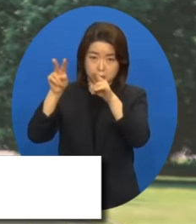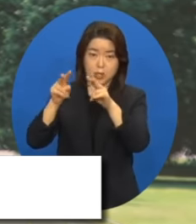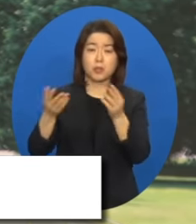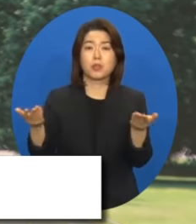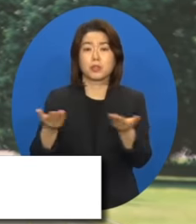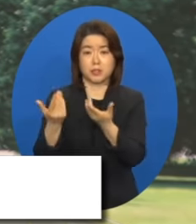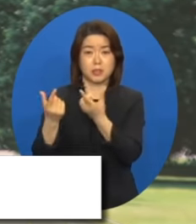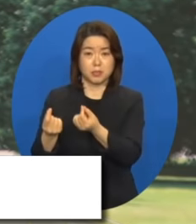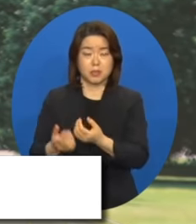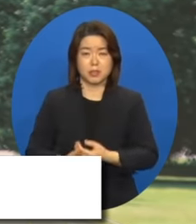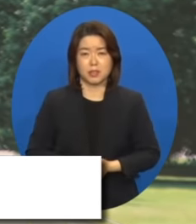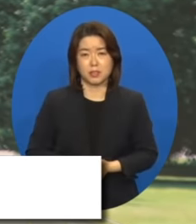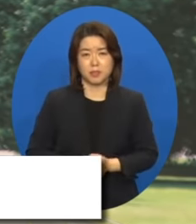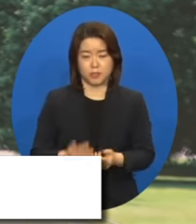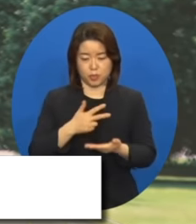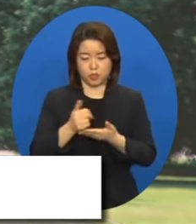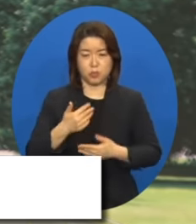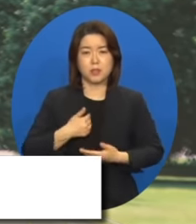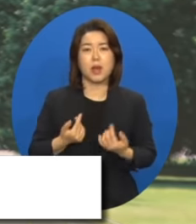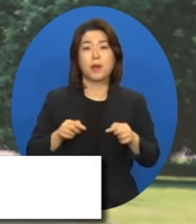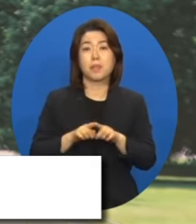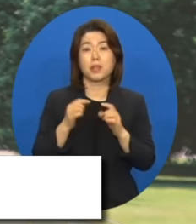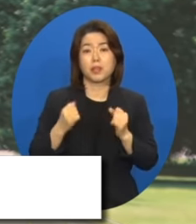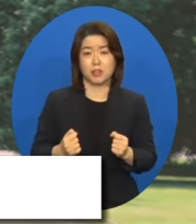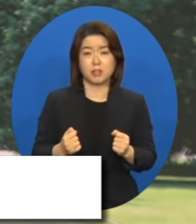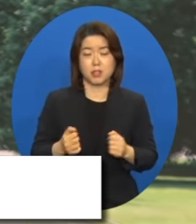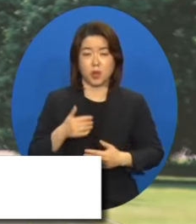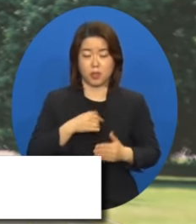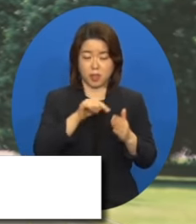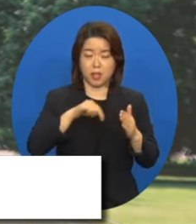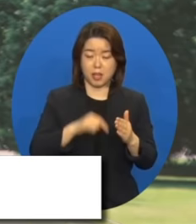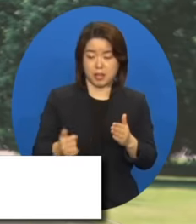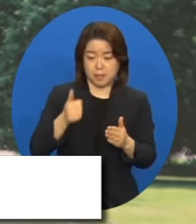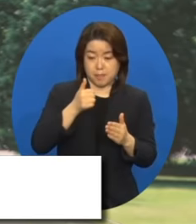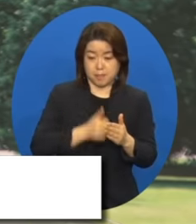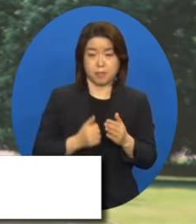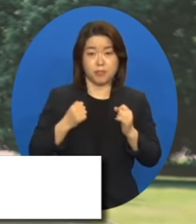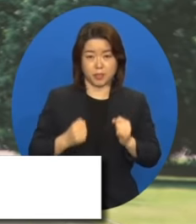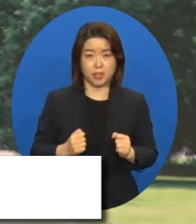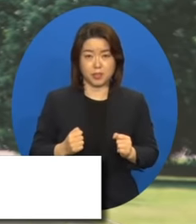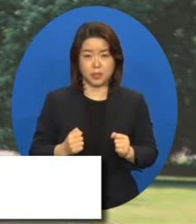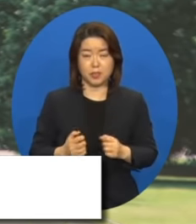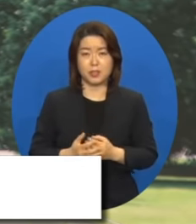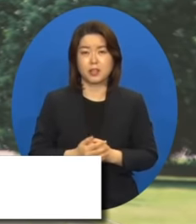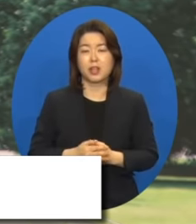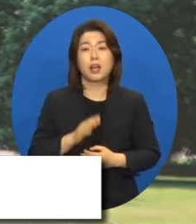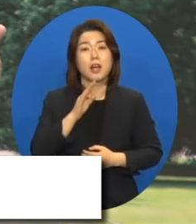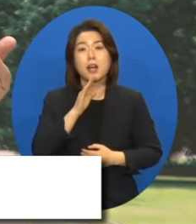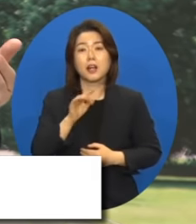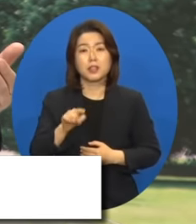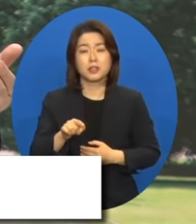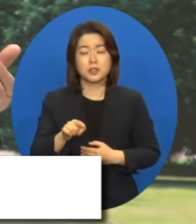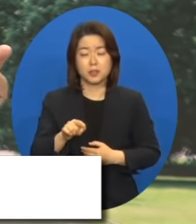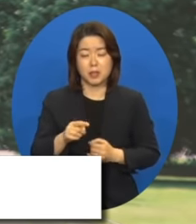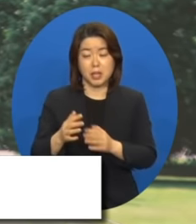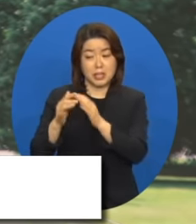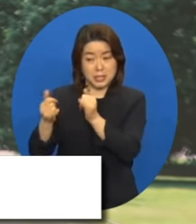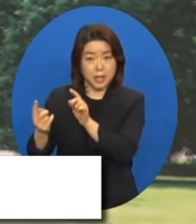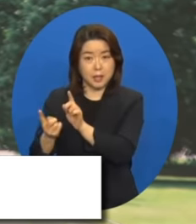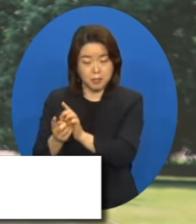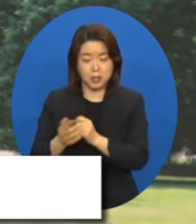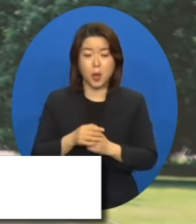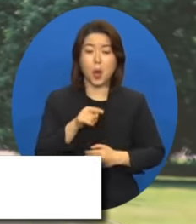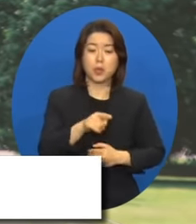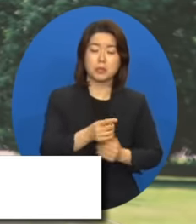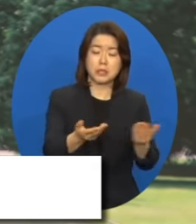것입니다. 주님이 나와 함께 계셔, 내 안에 거하고 계셔, 그러면서 사람을 만나고